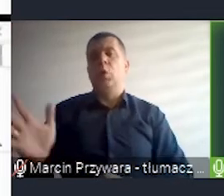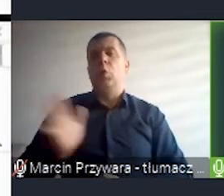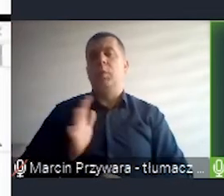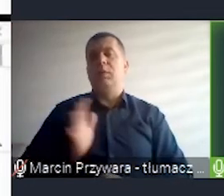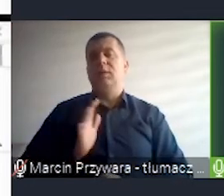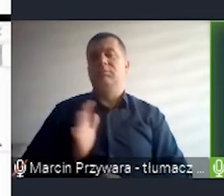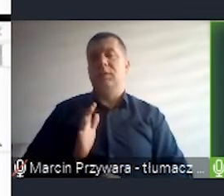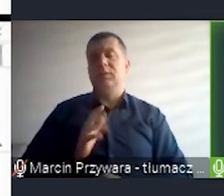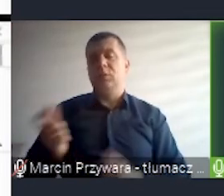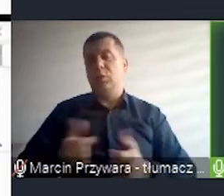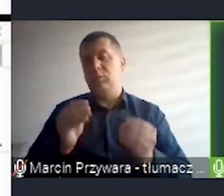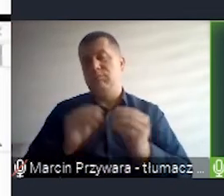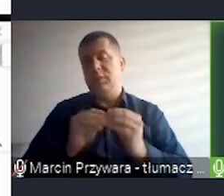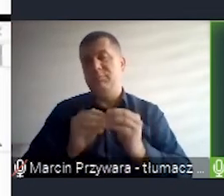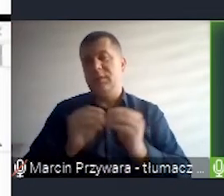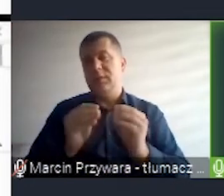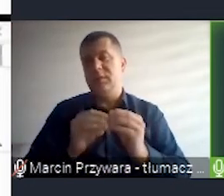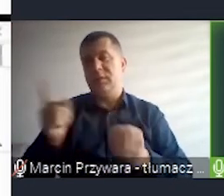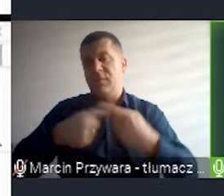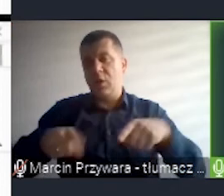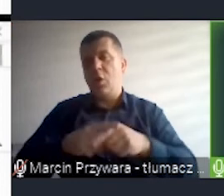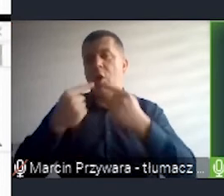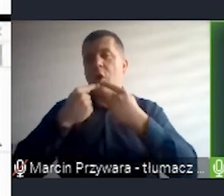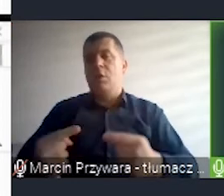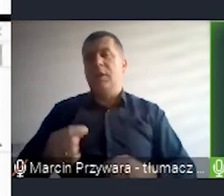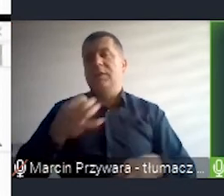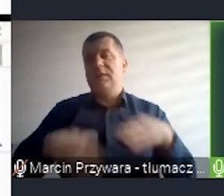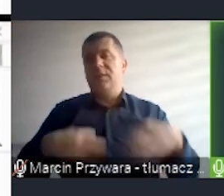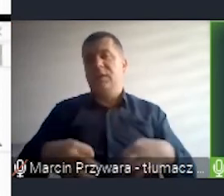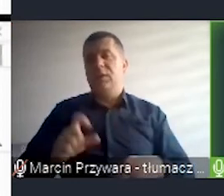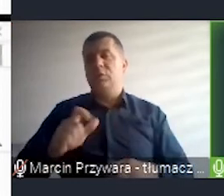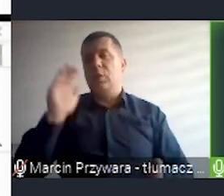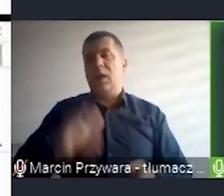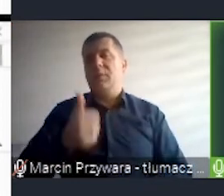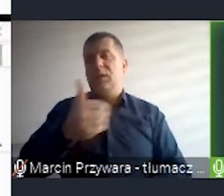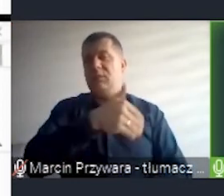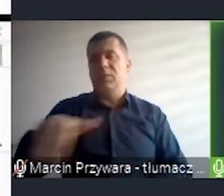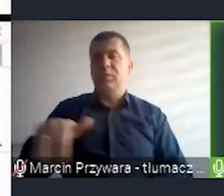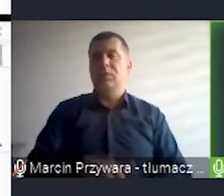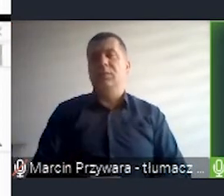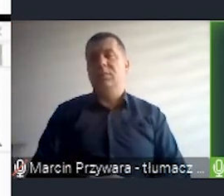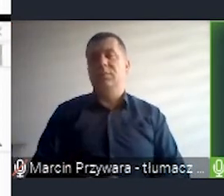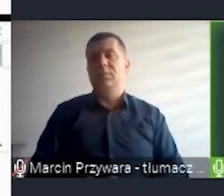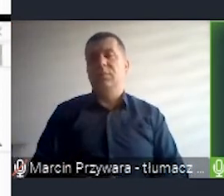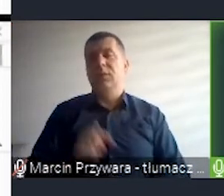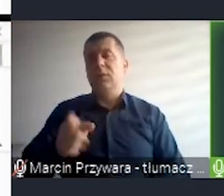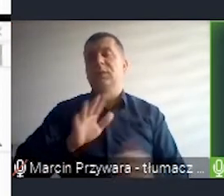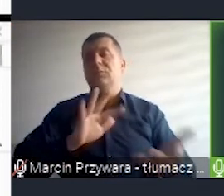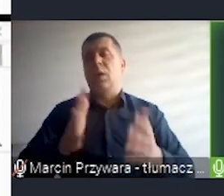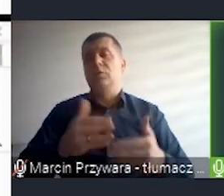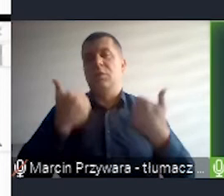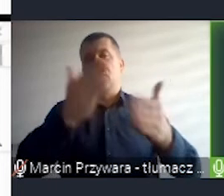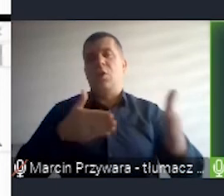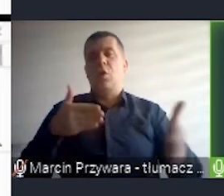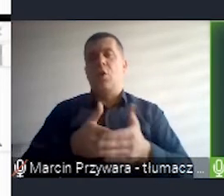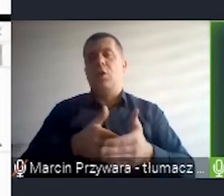ubezpieczenia wykonawcy od odpowiedzialności cywilnej na co najmniej 1 000 000. No, tym sposobem ogranicza